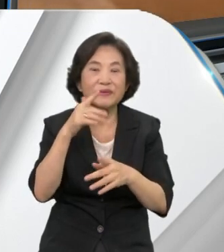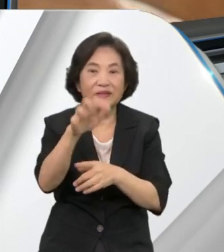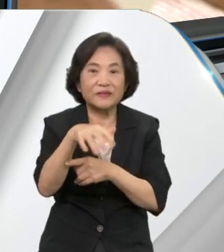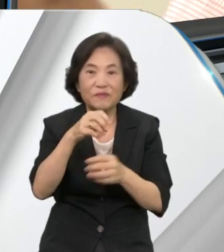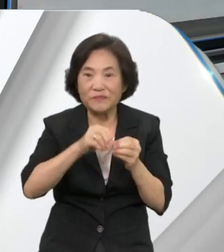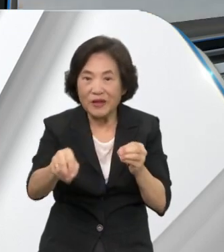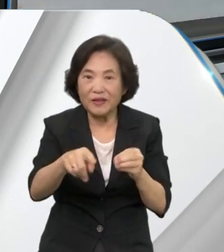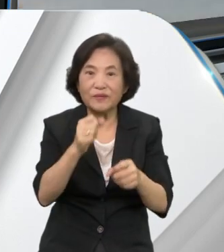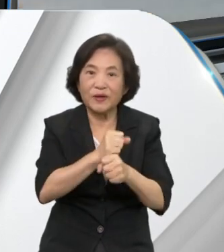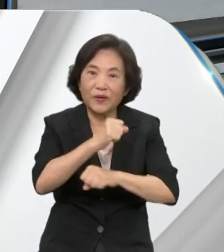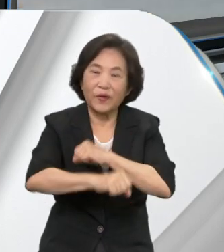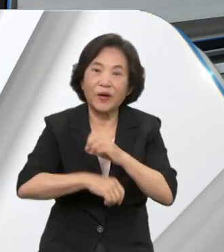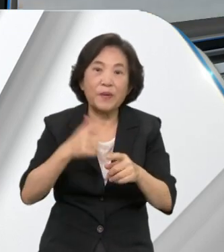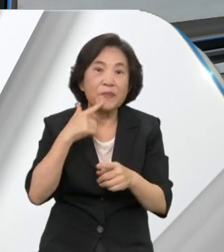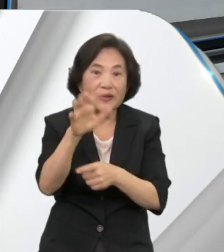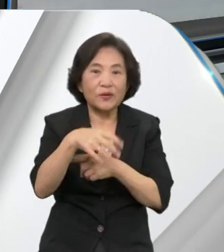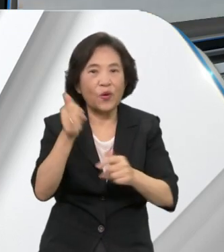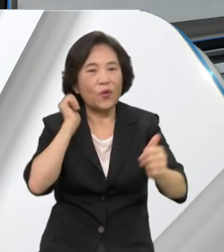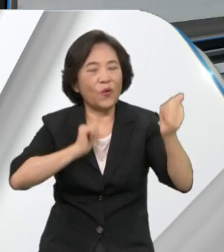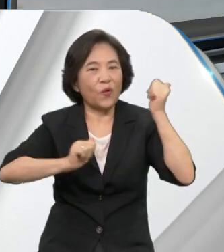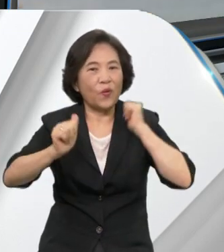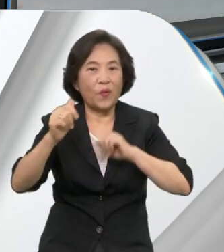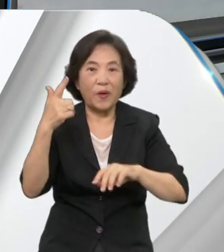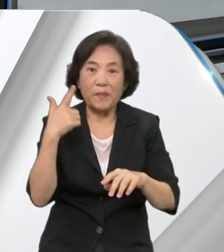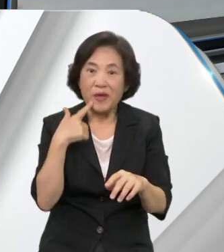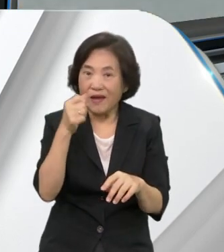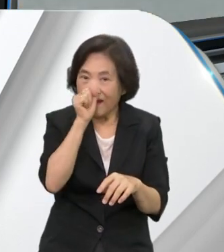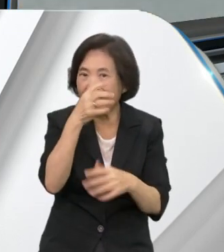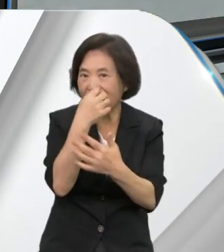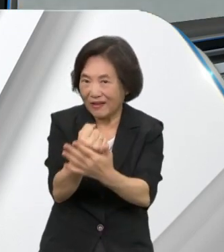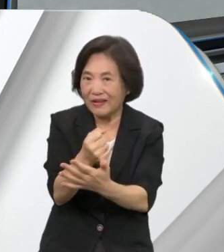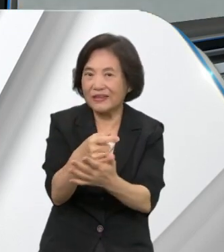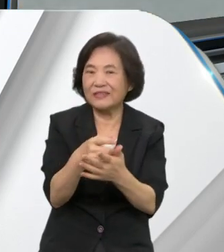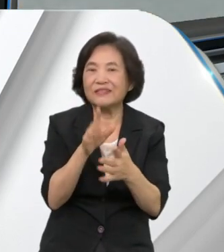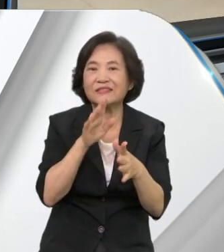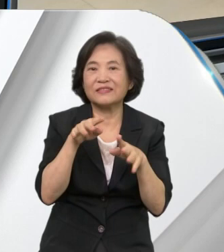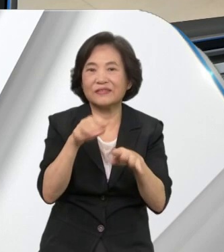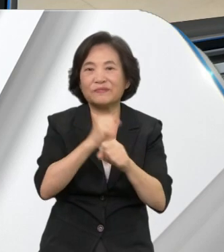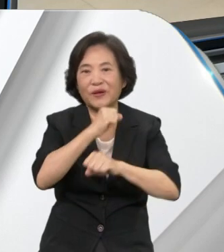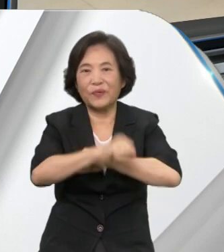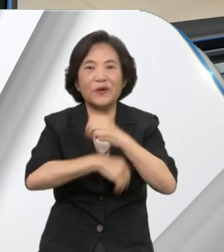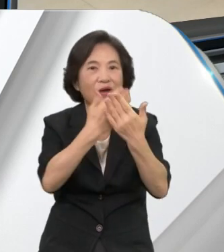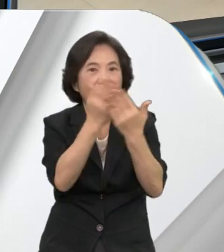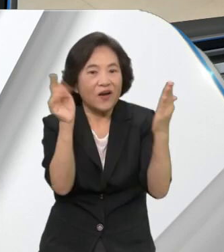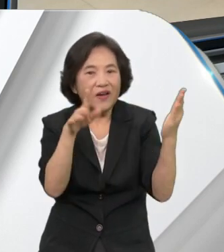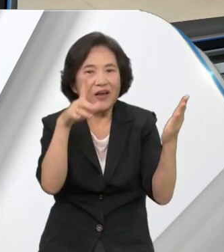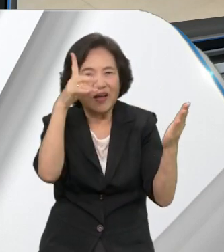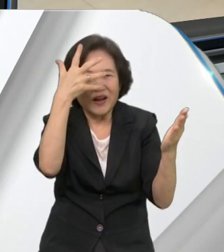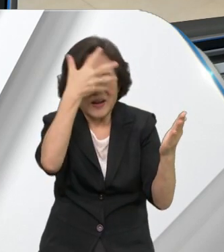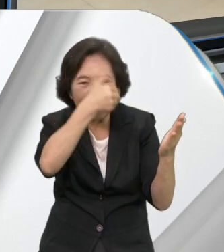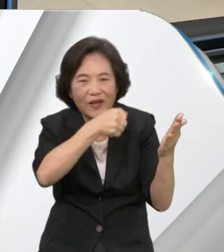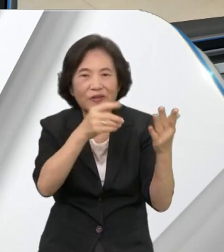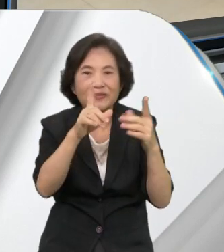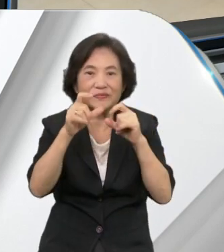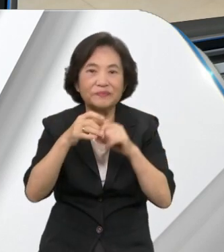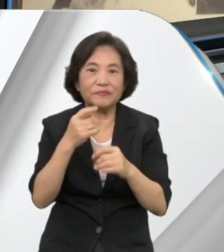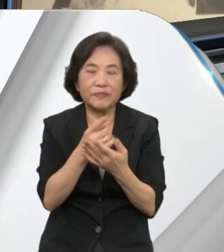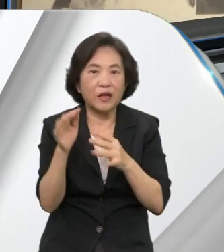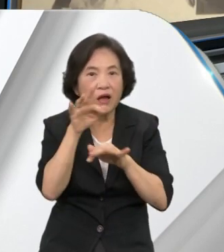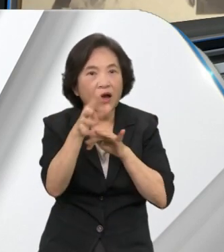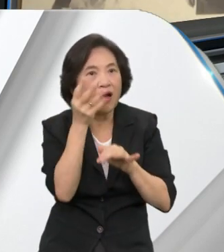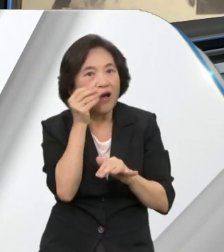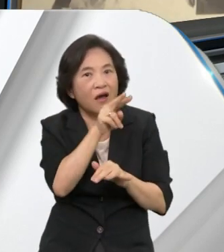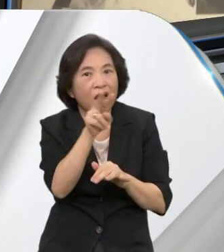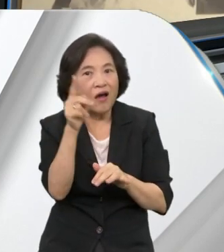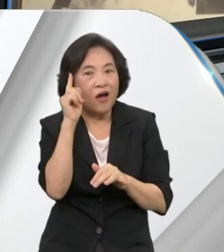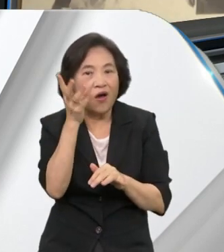拍摄，回顾美女从台北从好的东西留落来的罗相片展览，本参观民众呢看